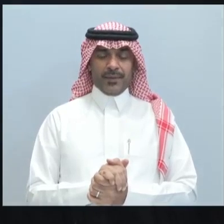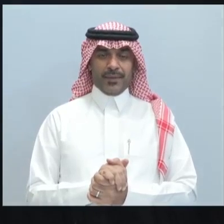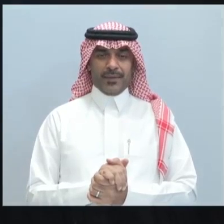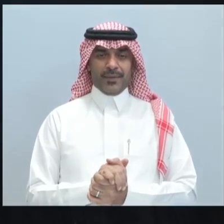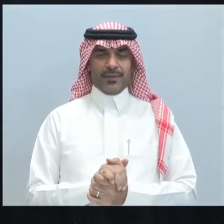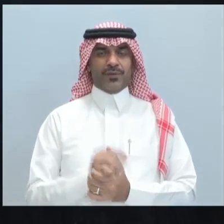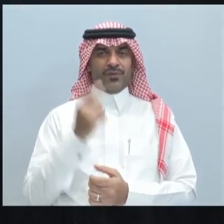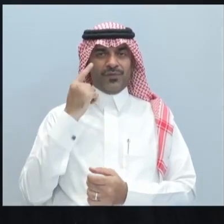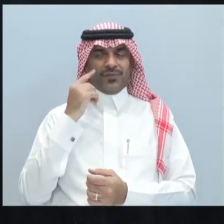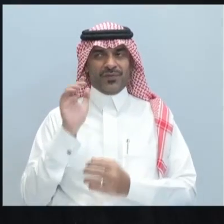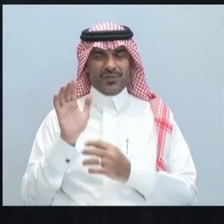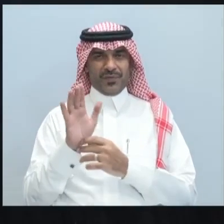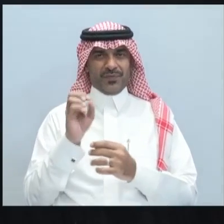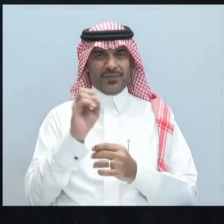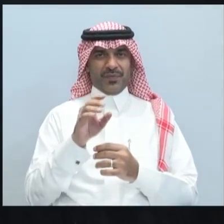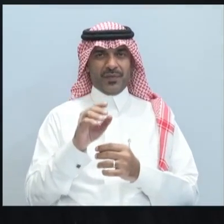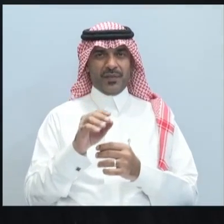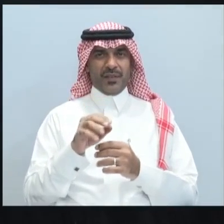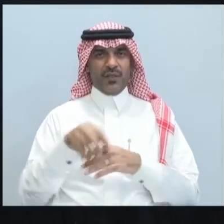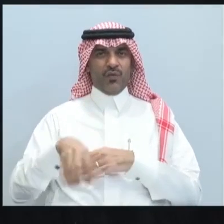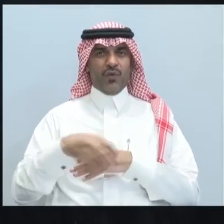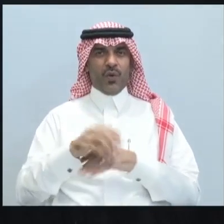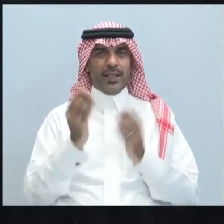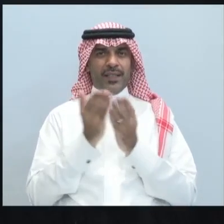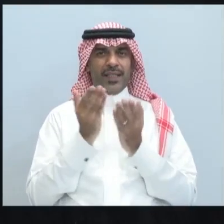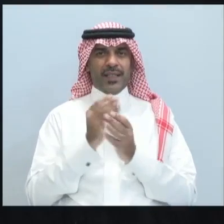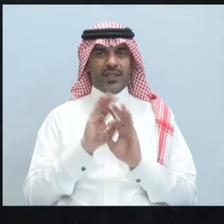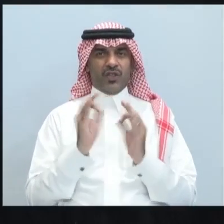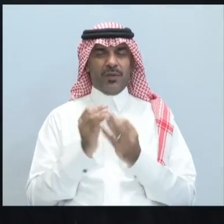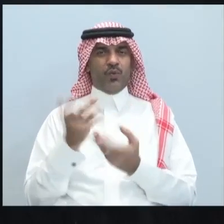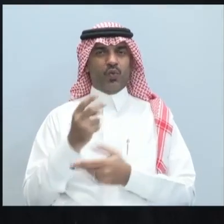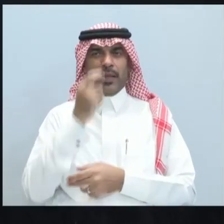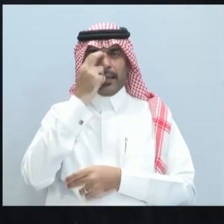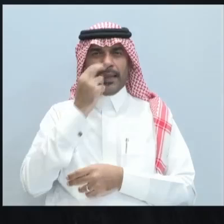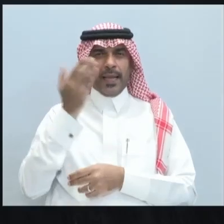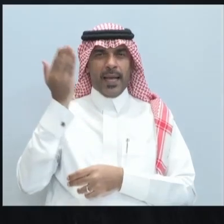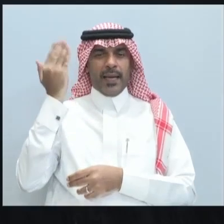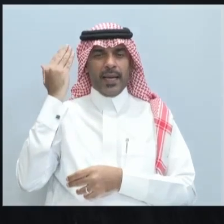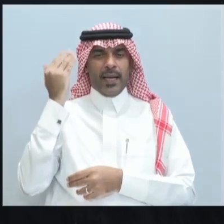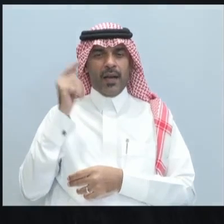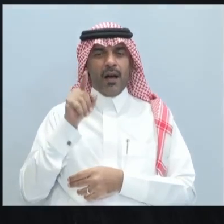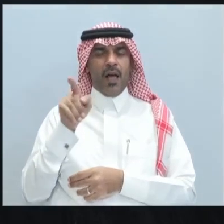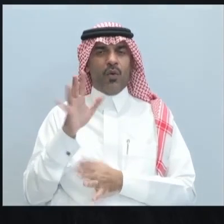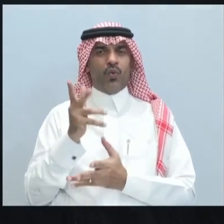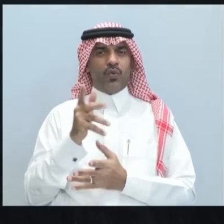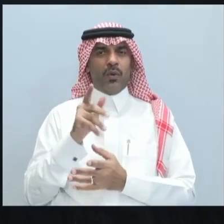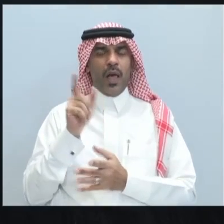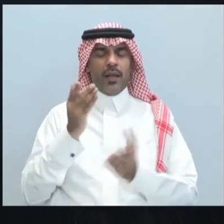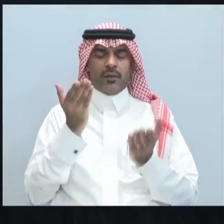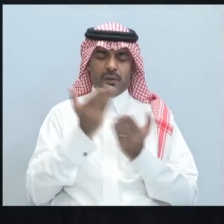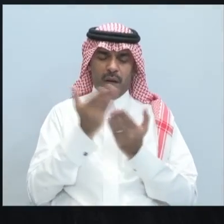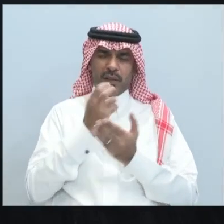نماذج من فروع الدراسات الاجتماعيه التاريخ والمختص بدراسه التاريخ